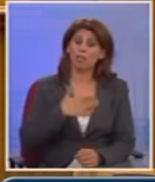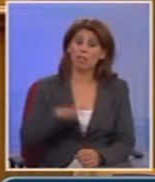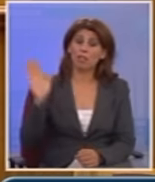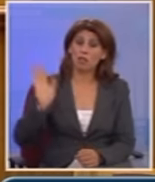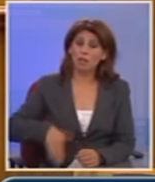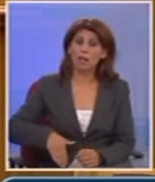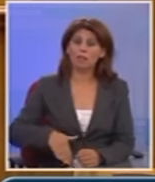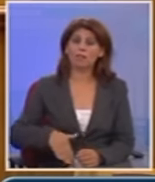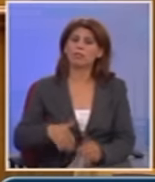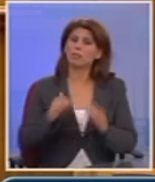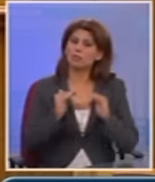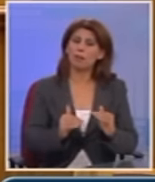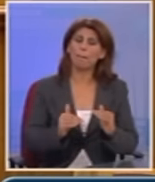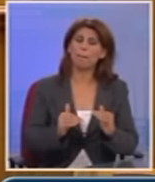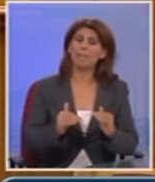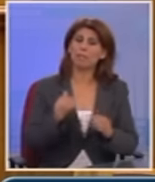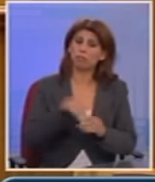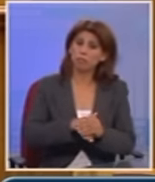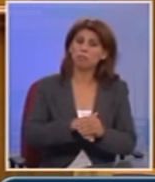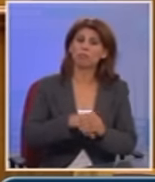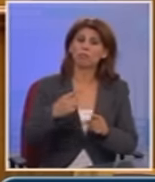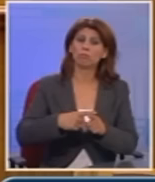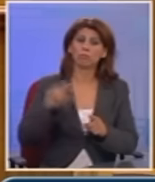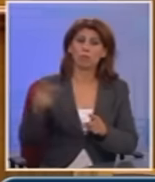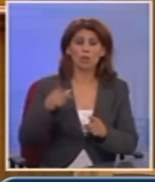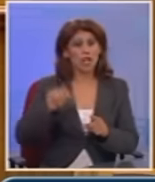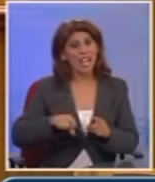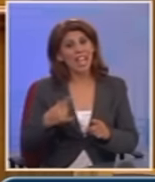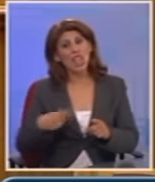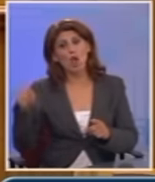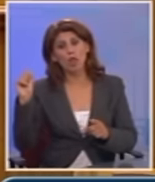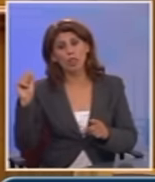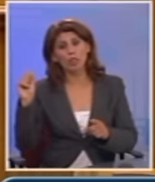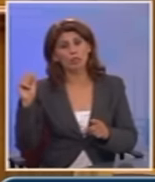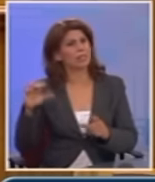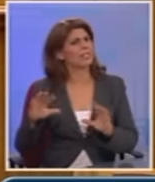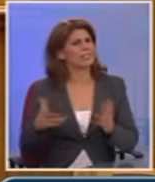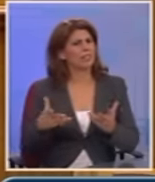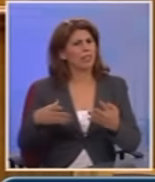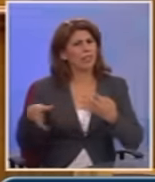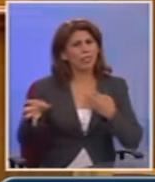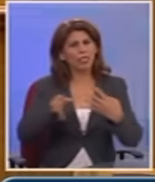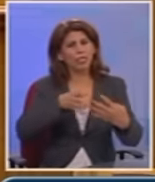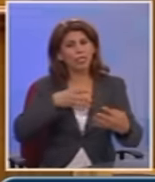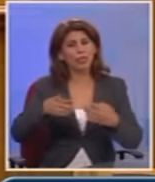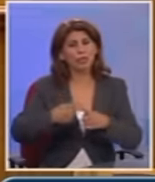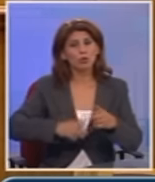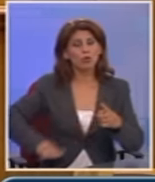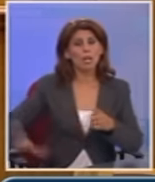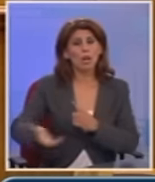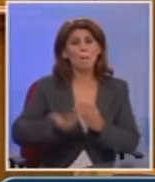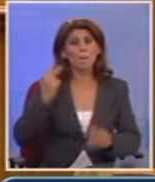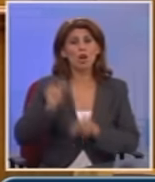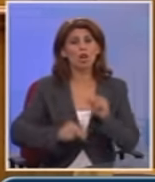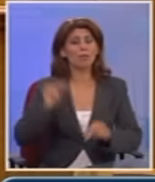τελικά την παραμονή της χώρας στο ευρώ, ναι ή όχι? Γιατί παραπλανήσατε τον ελληνικό λαό με τις